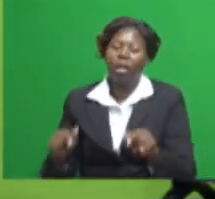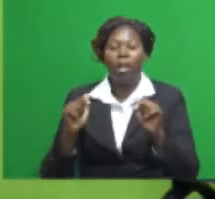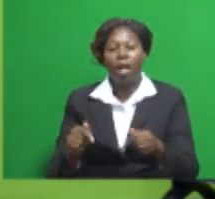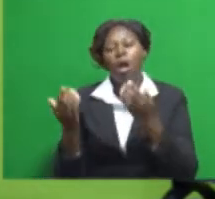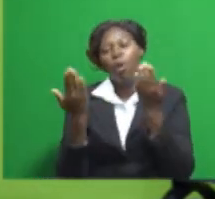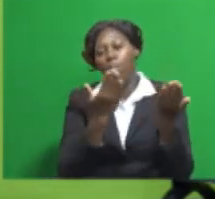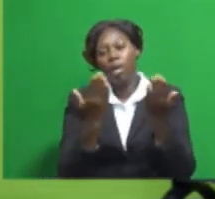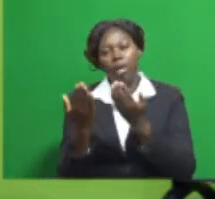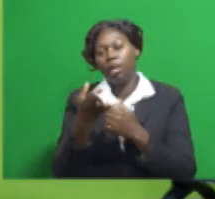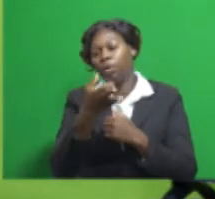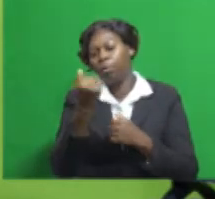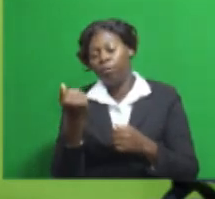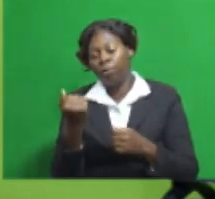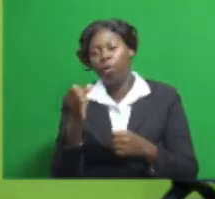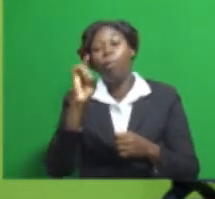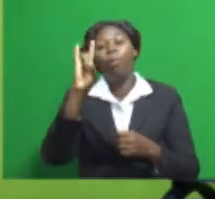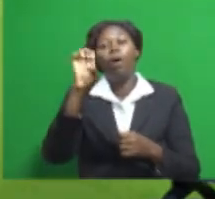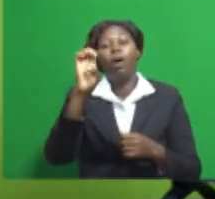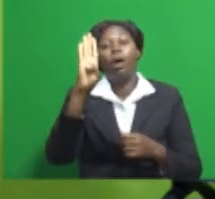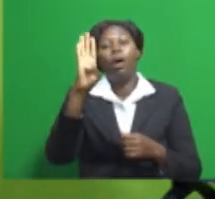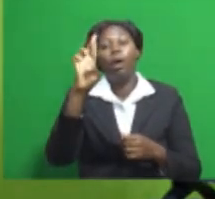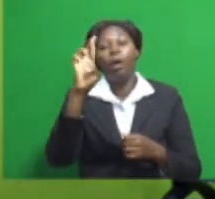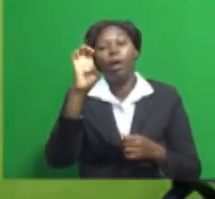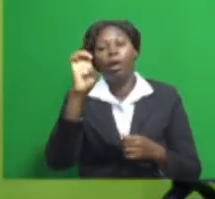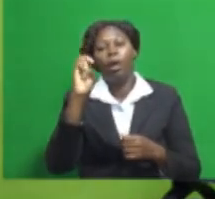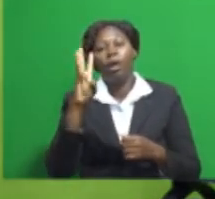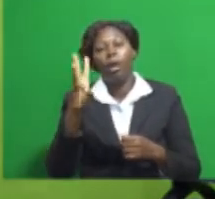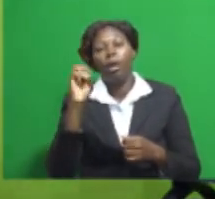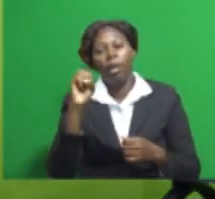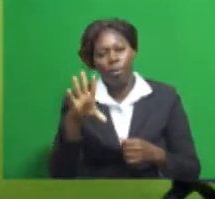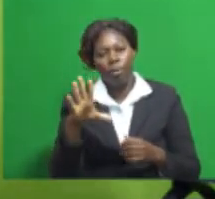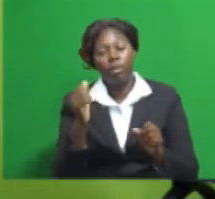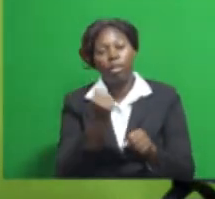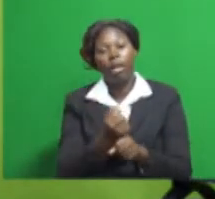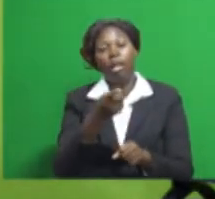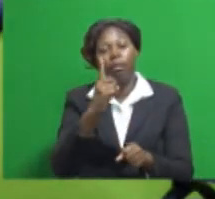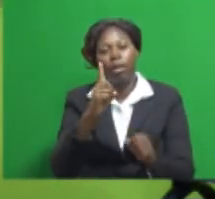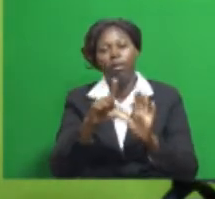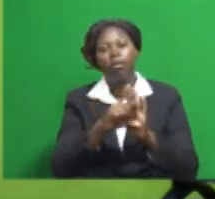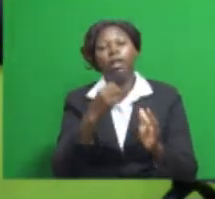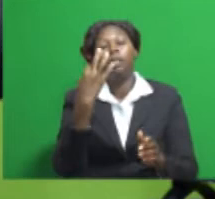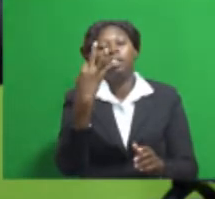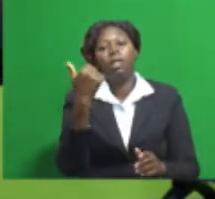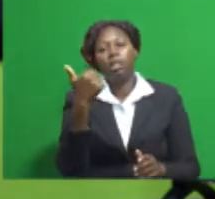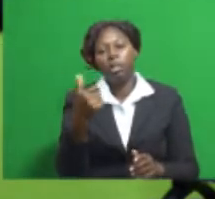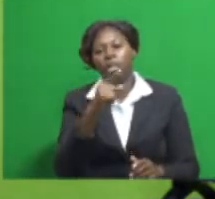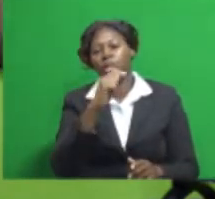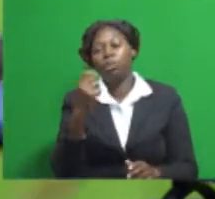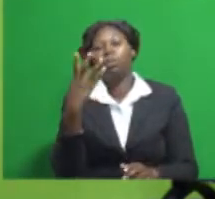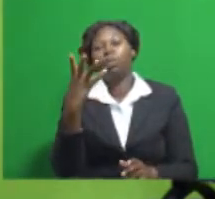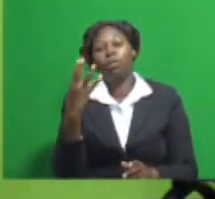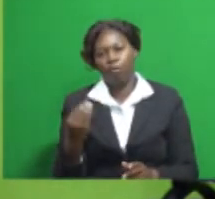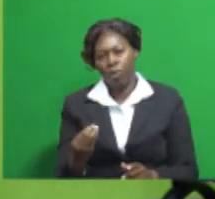40 right Hebrews 11 iyo 36 kusvika pa 40 inenge yakuramba ichingotsanangura vanoita kunge vasina